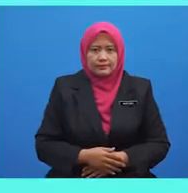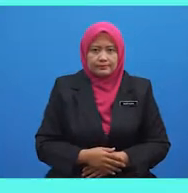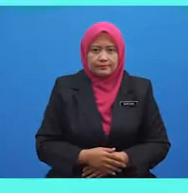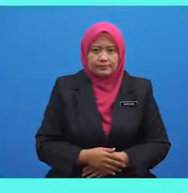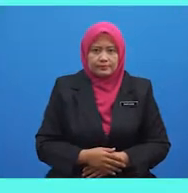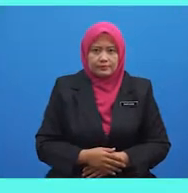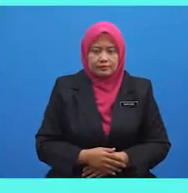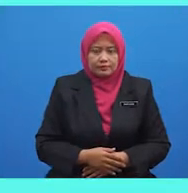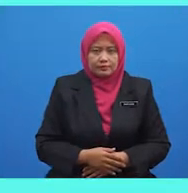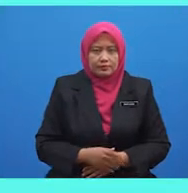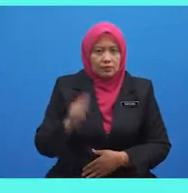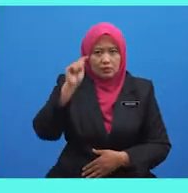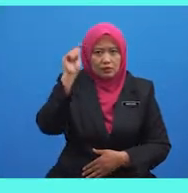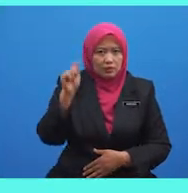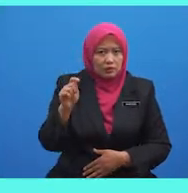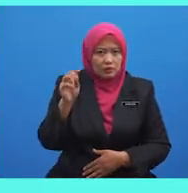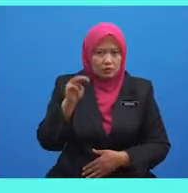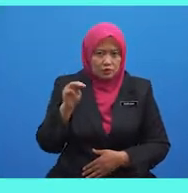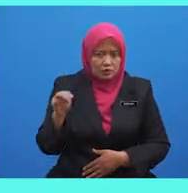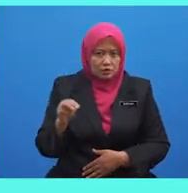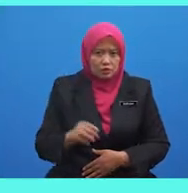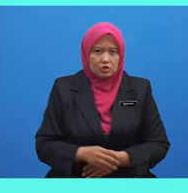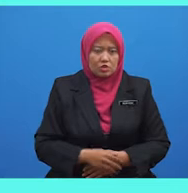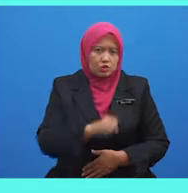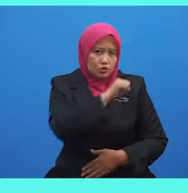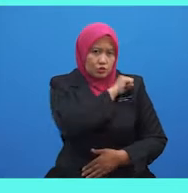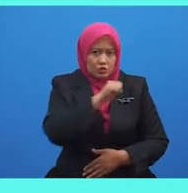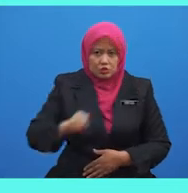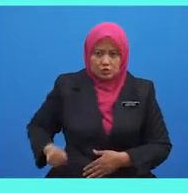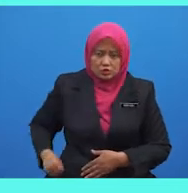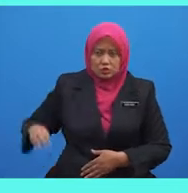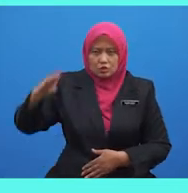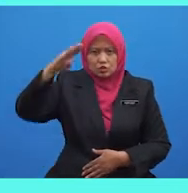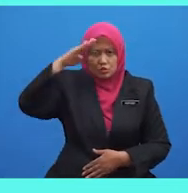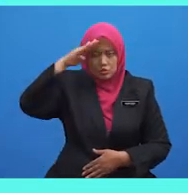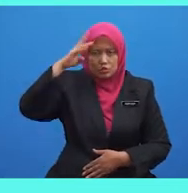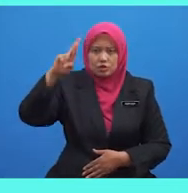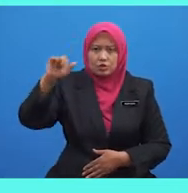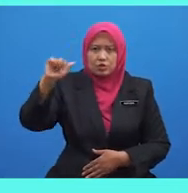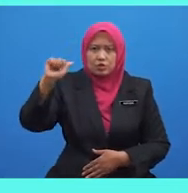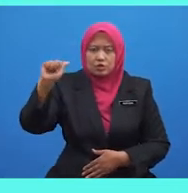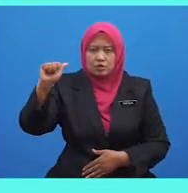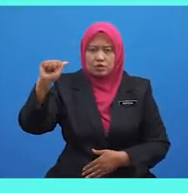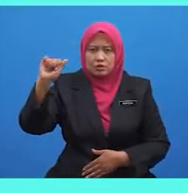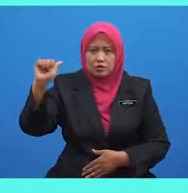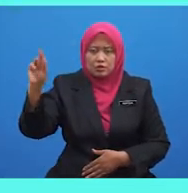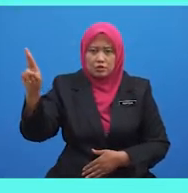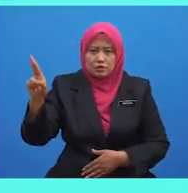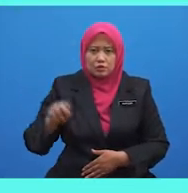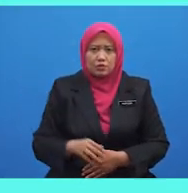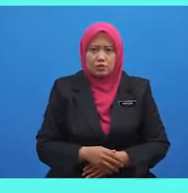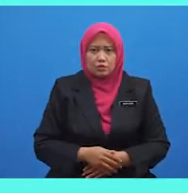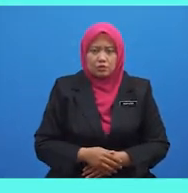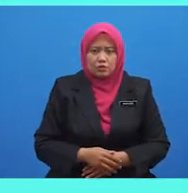Johor. Tahukah murid-murid, Kesultanan Johor Riau juga dikenali sebagai Kesultanan Johor